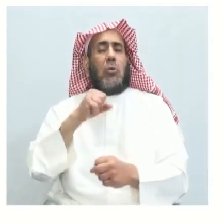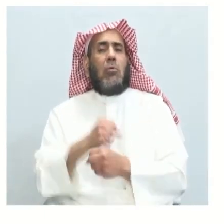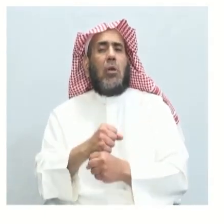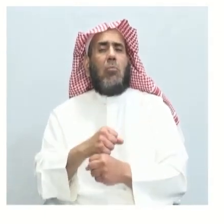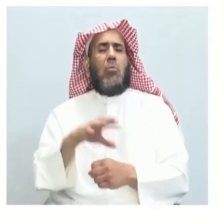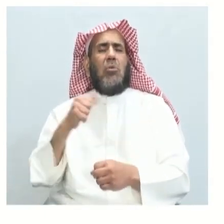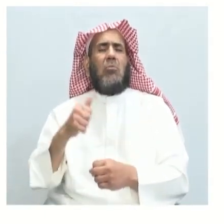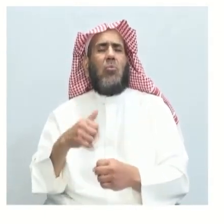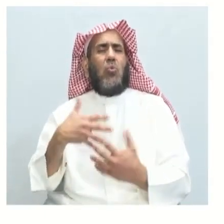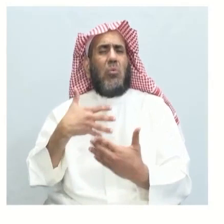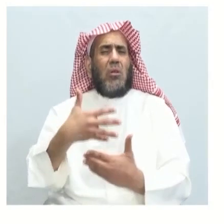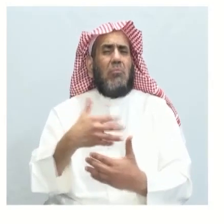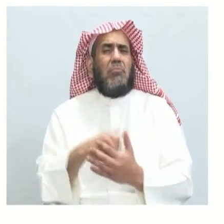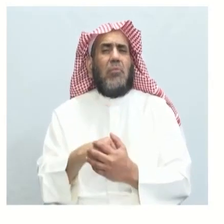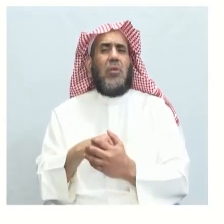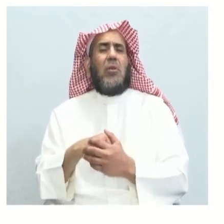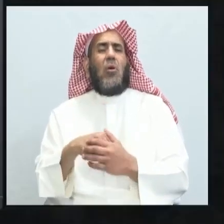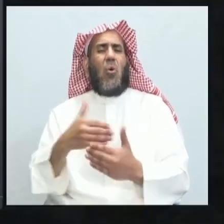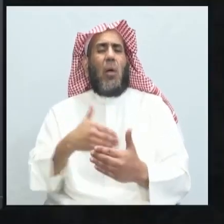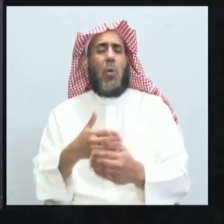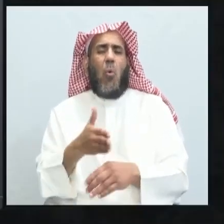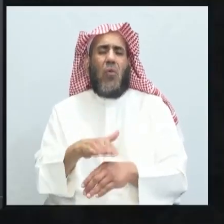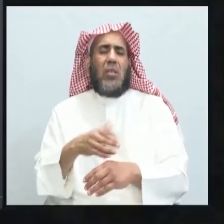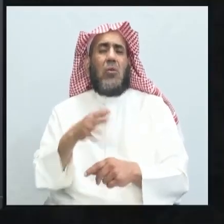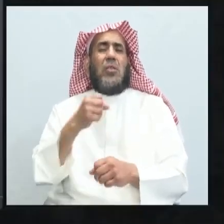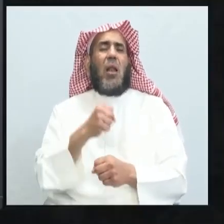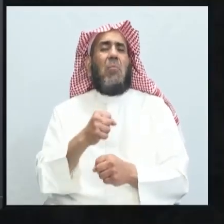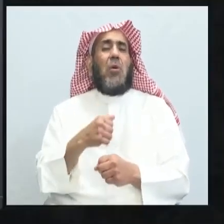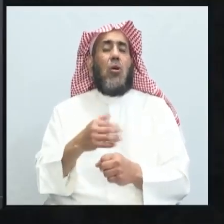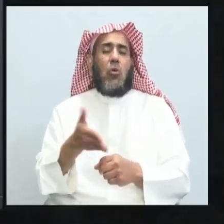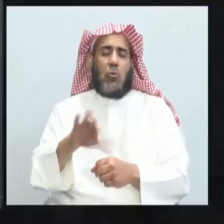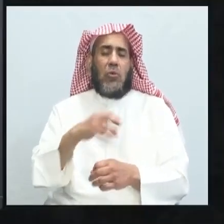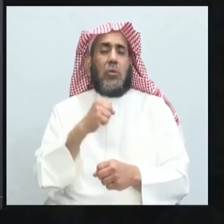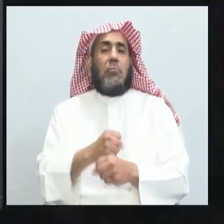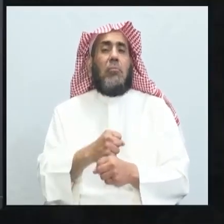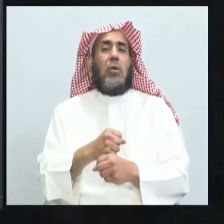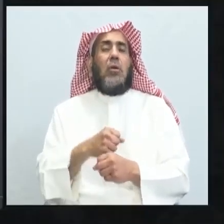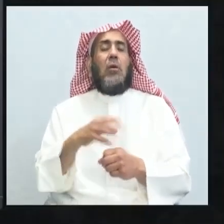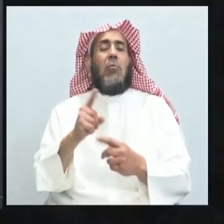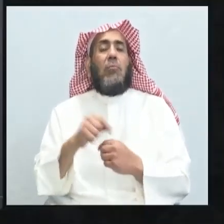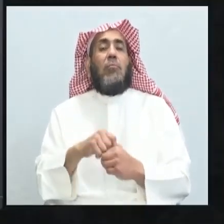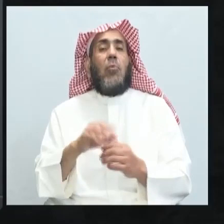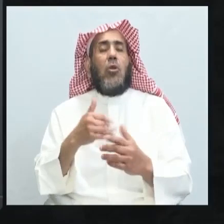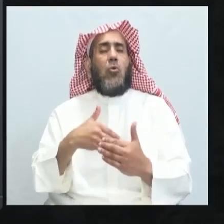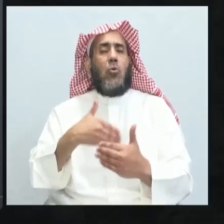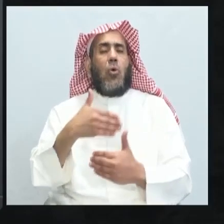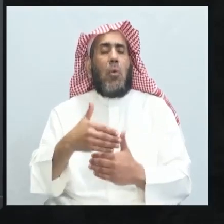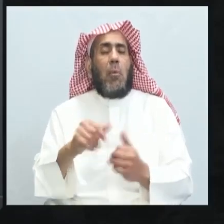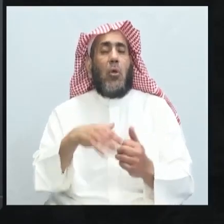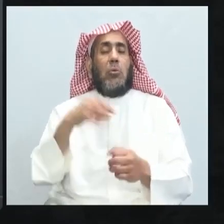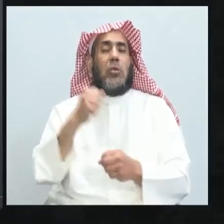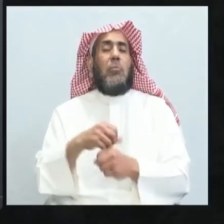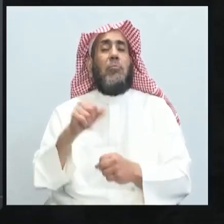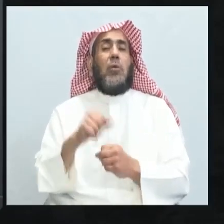يعني يشرف عليه بعد بعد او قبيل وفاته عليه الصلاه والسلام ثم توفي عليه الصلاه والسلام فاصر ابي بكر ان يكمل ما بداه النبي عليه